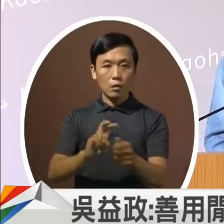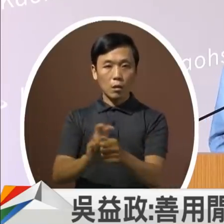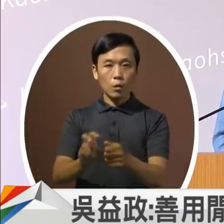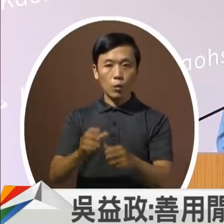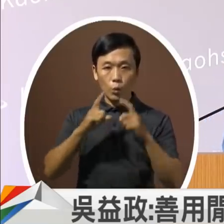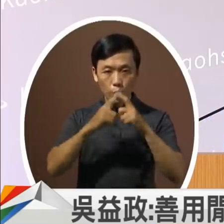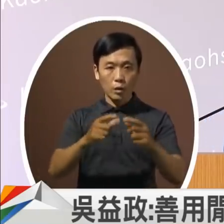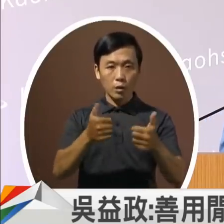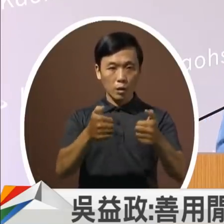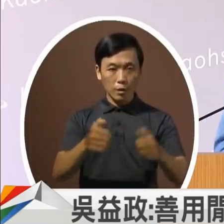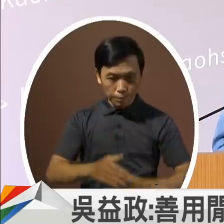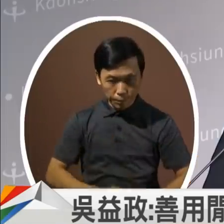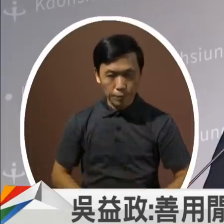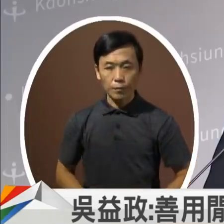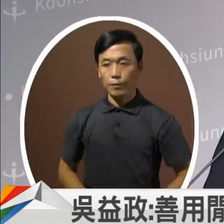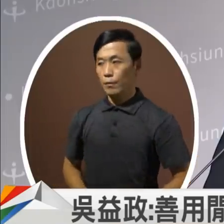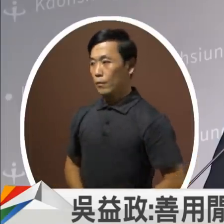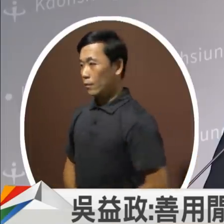谢谢